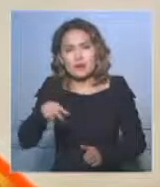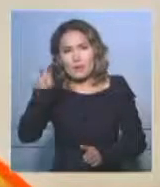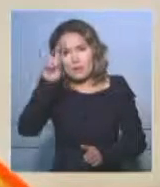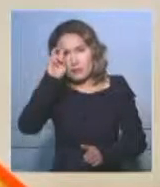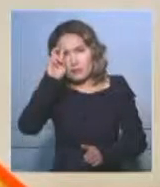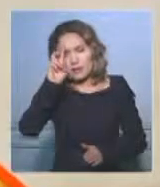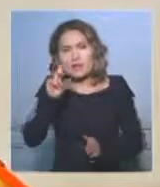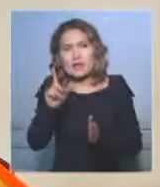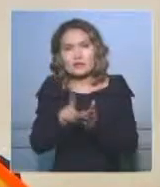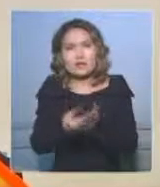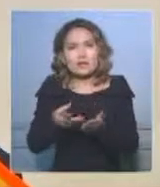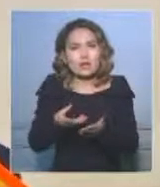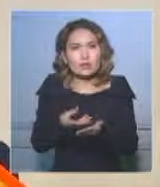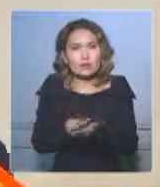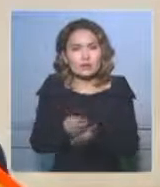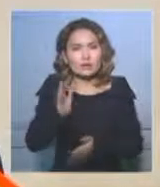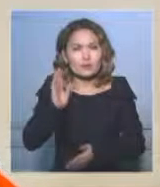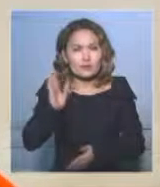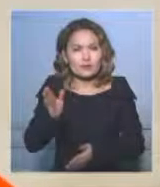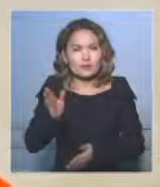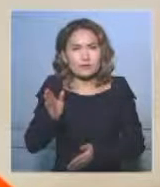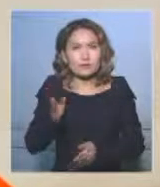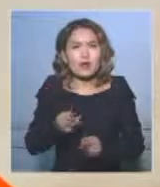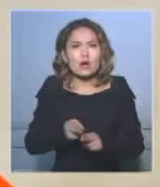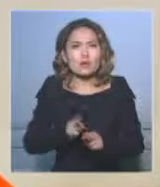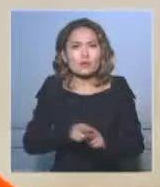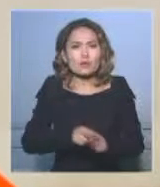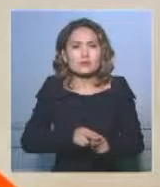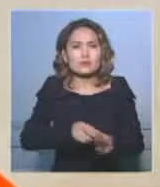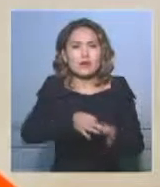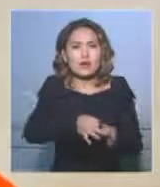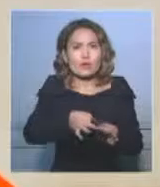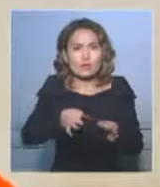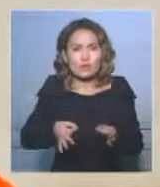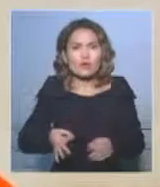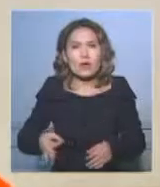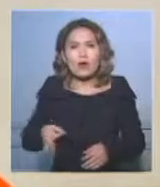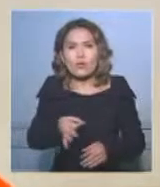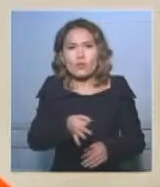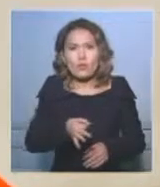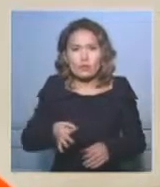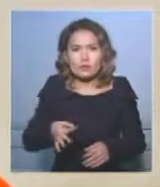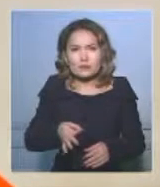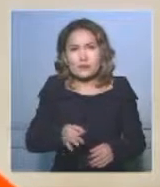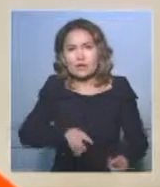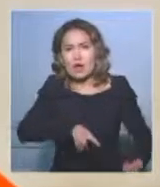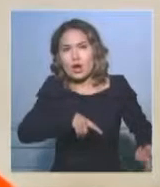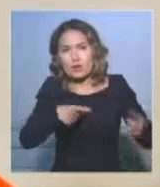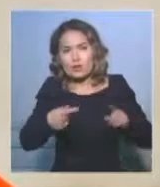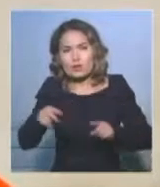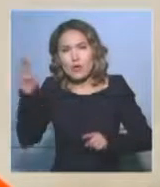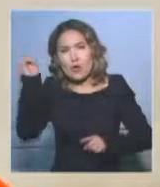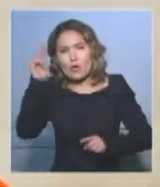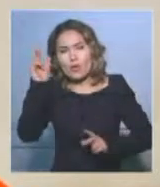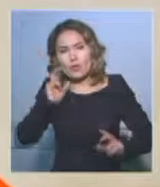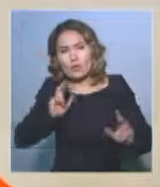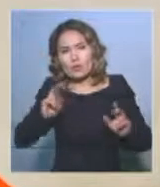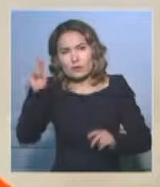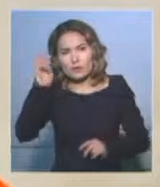төлейтін болады. Және егер де бір ауданнан екінші ауданға барып, бір облыстан екінші облысқа барып оқитын болатын болса, оның жататын